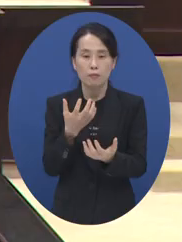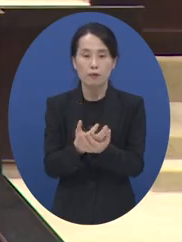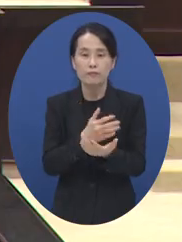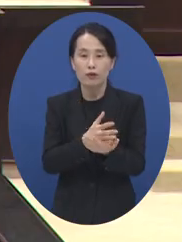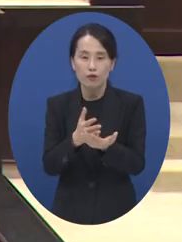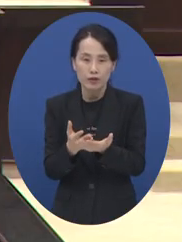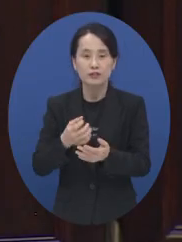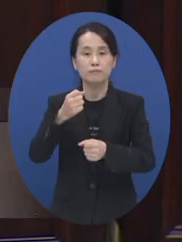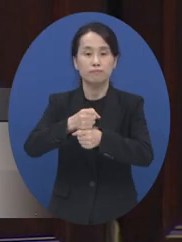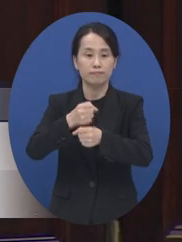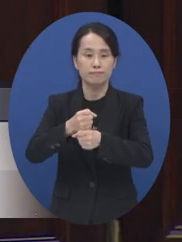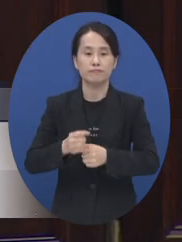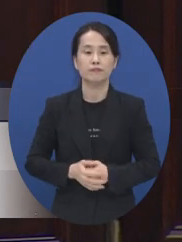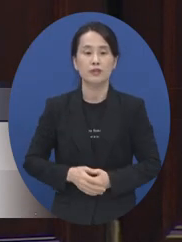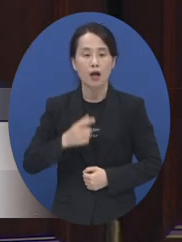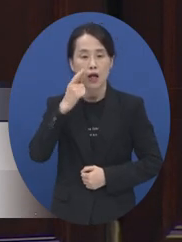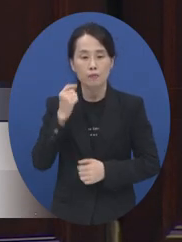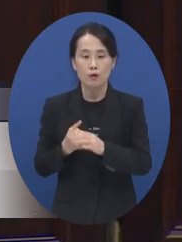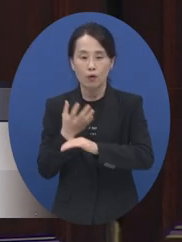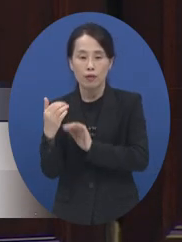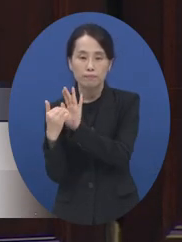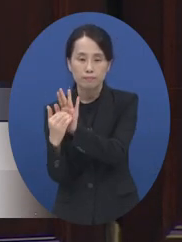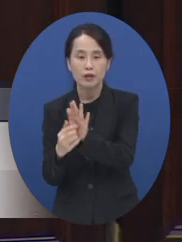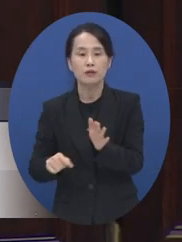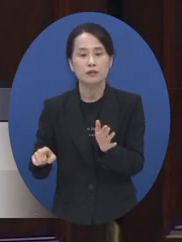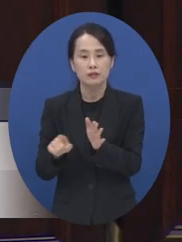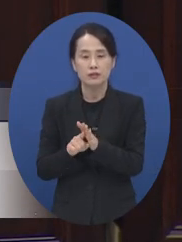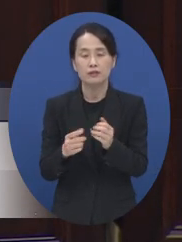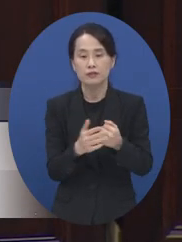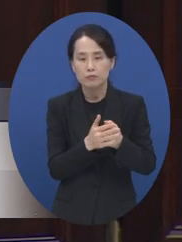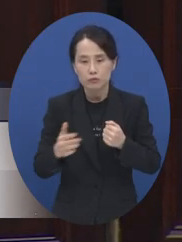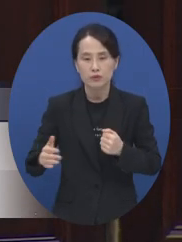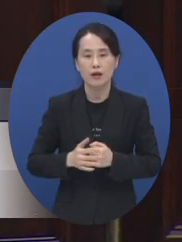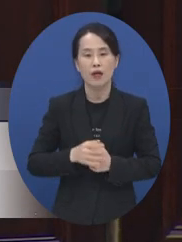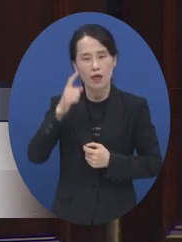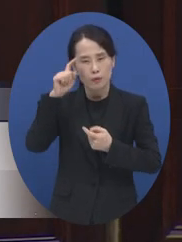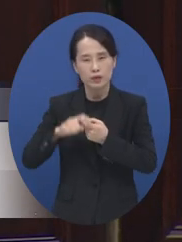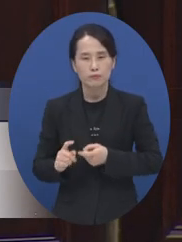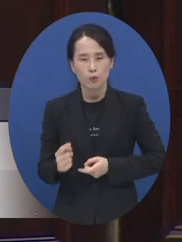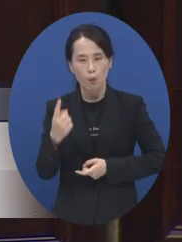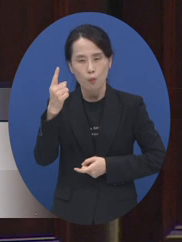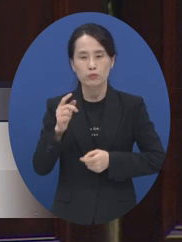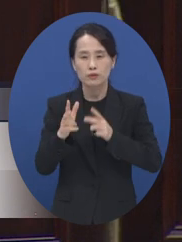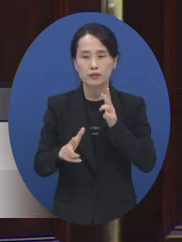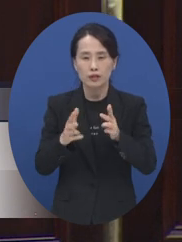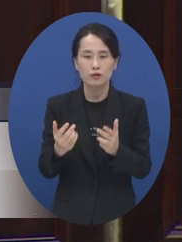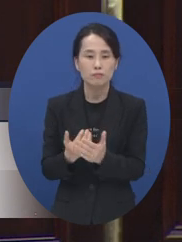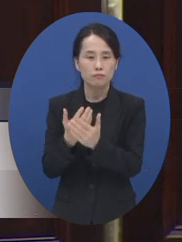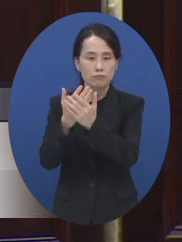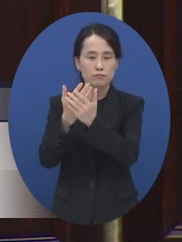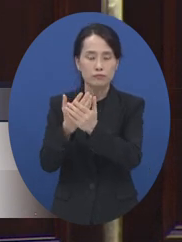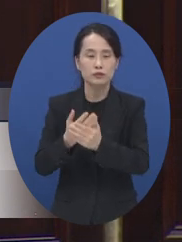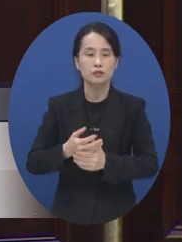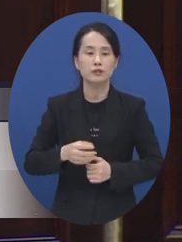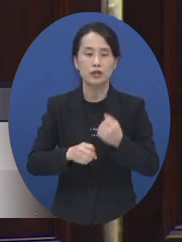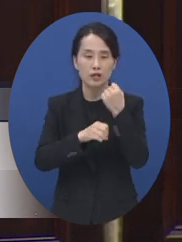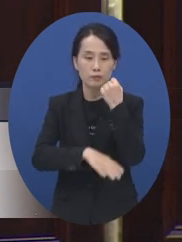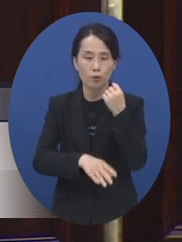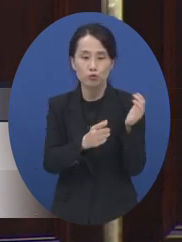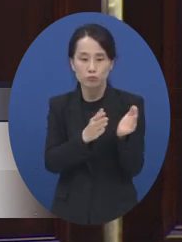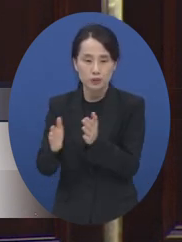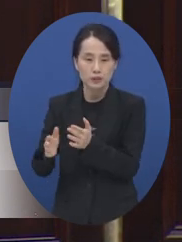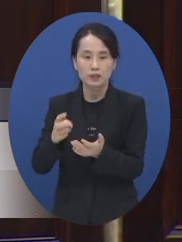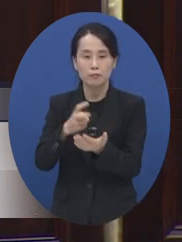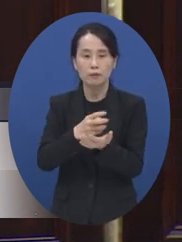세워졌습니다 일본수출 기재로 인하여 시기적으로 관심이 높은 소재 부품산업 육성 을 근거를 마련하는